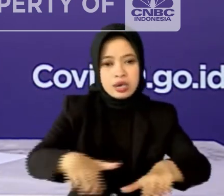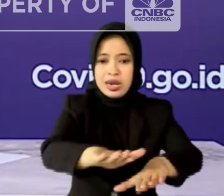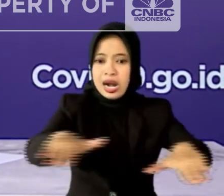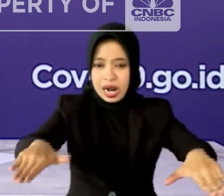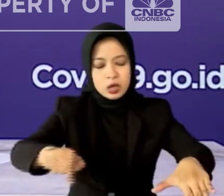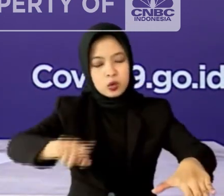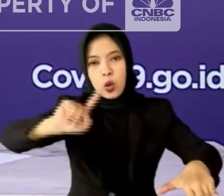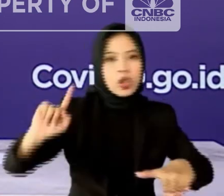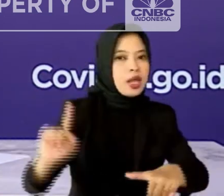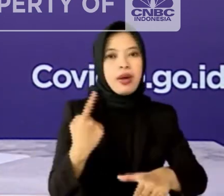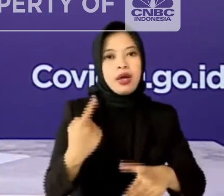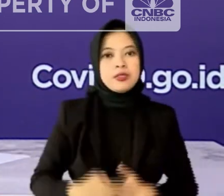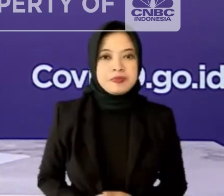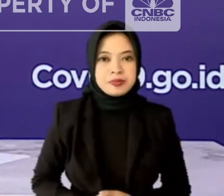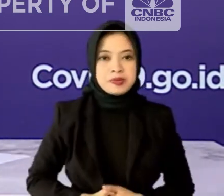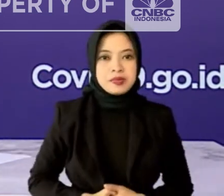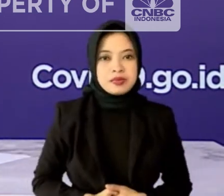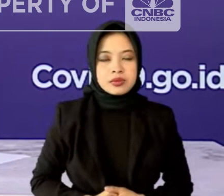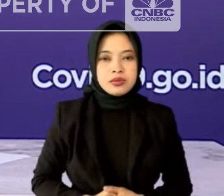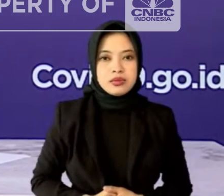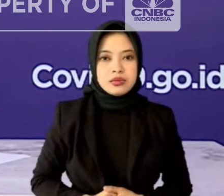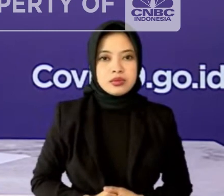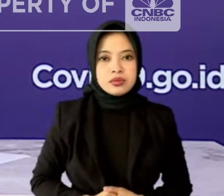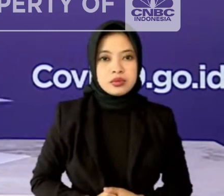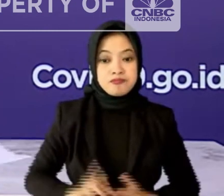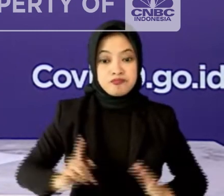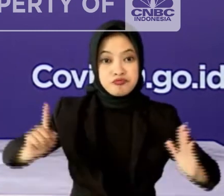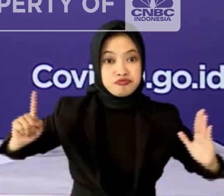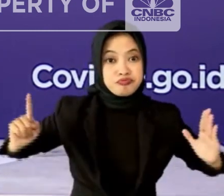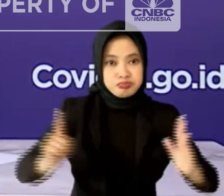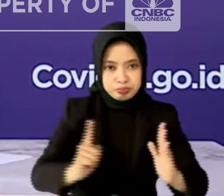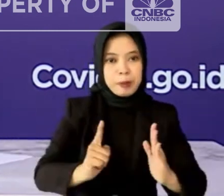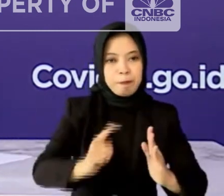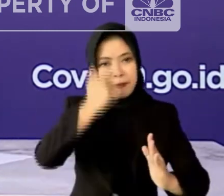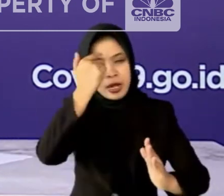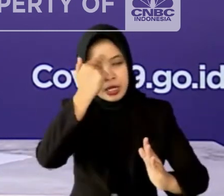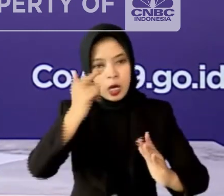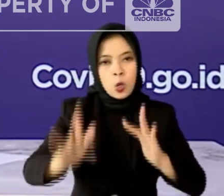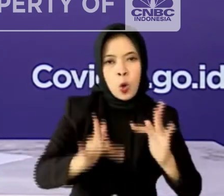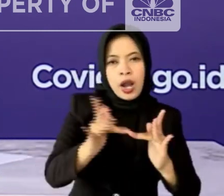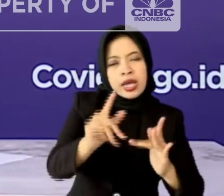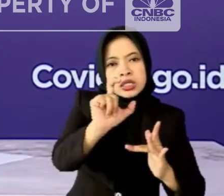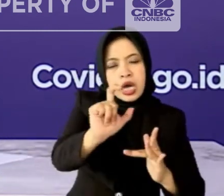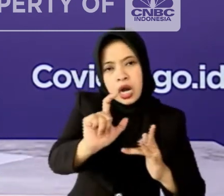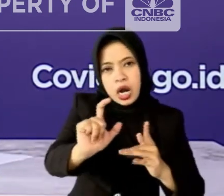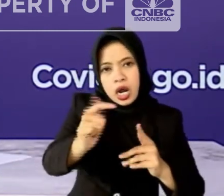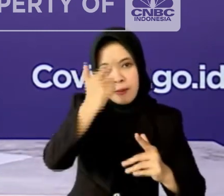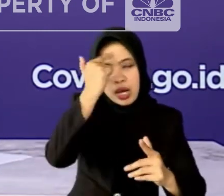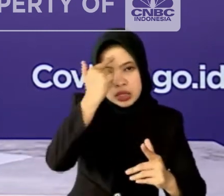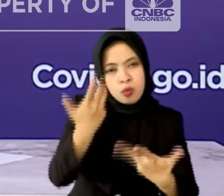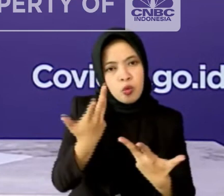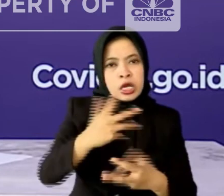menjadi prioritas utama Hai Selain itu sekolah tatap muka dan sekolah daring bisa